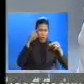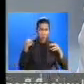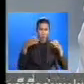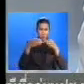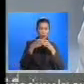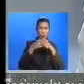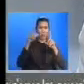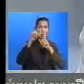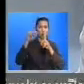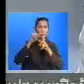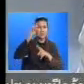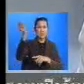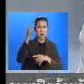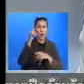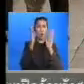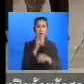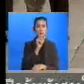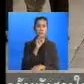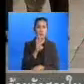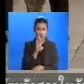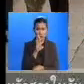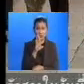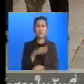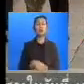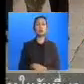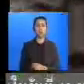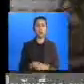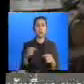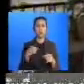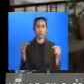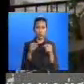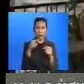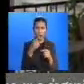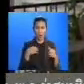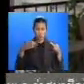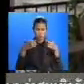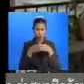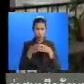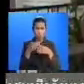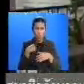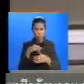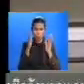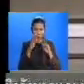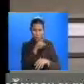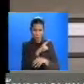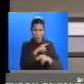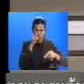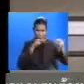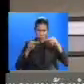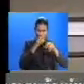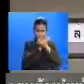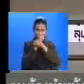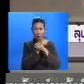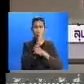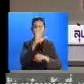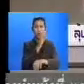คณะทัวร์อีก 24คนด้วยค่ะเจ้าหน้าที่สำนักระบาดวิทยาและสำนักควบคุมโรคที่ 1พร้อมเจ้าหน้าที่สำนักงานสาธารณสุข